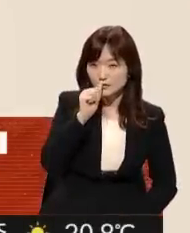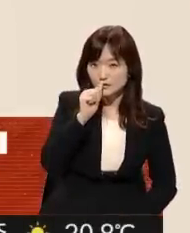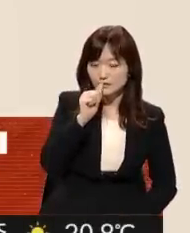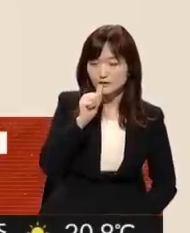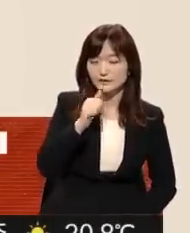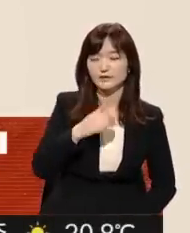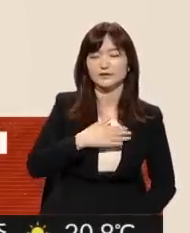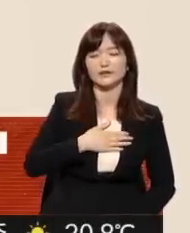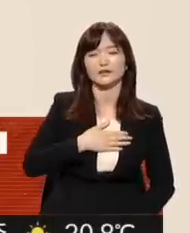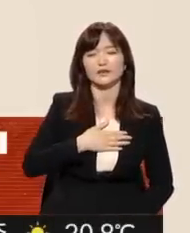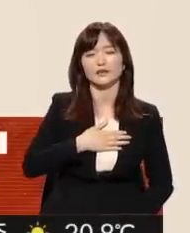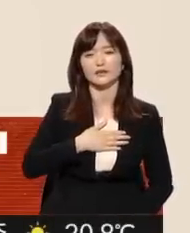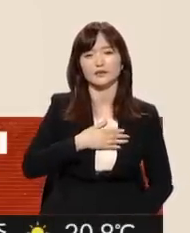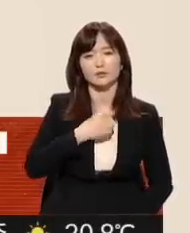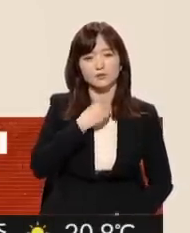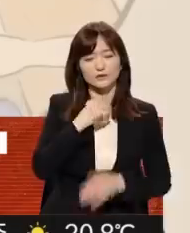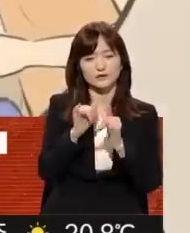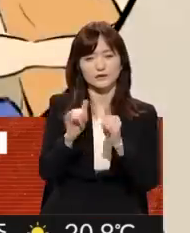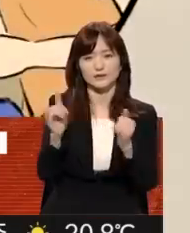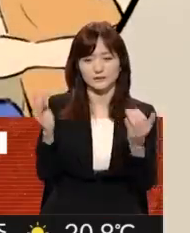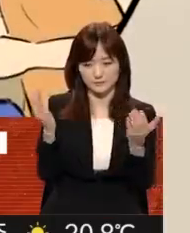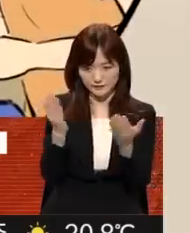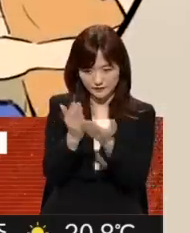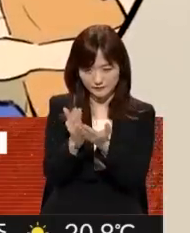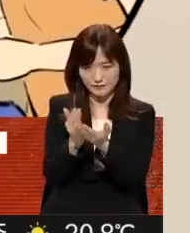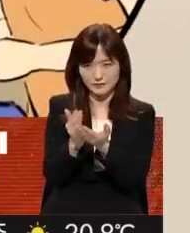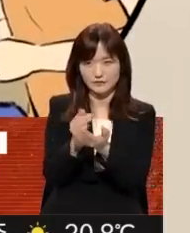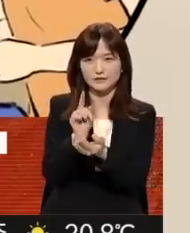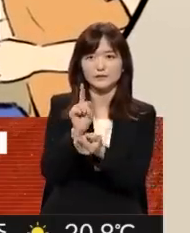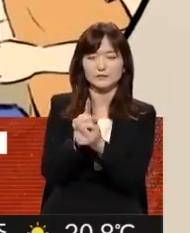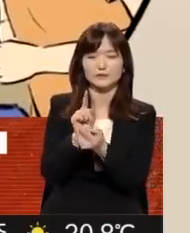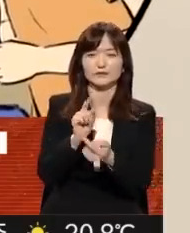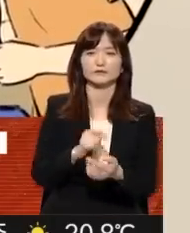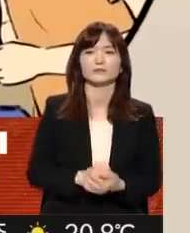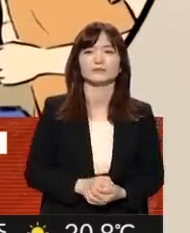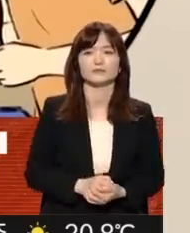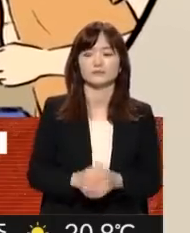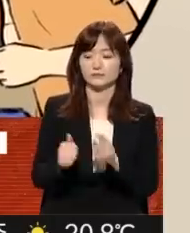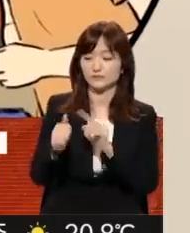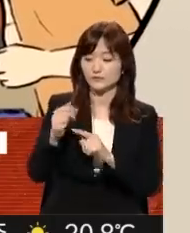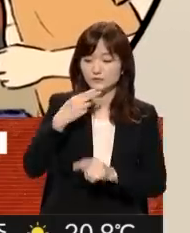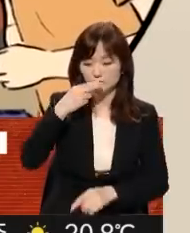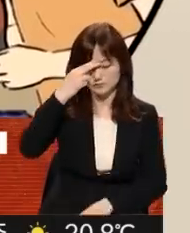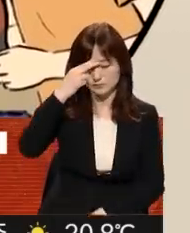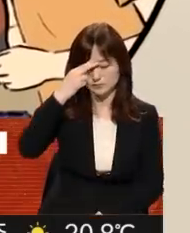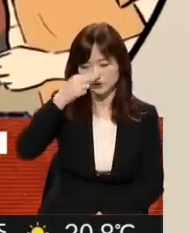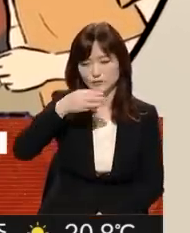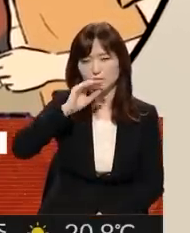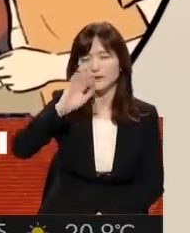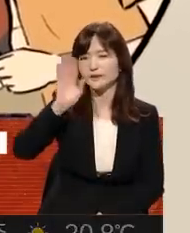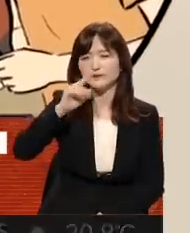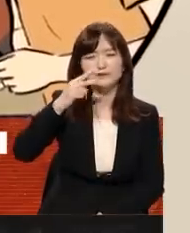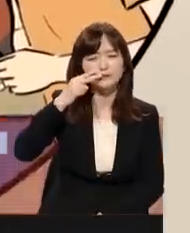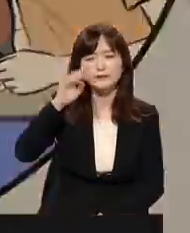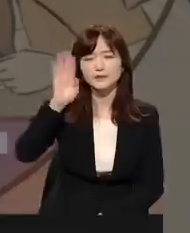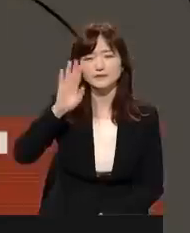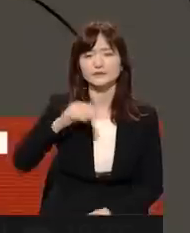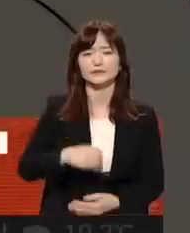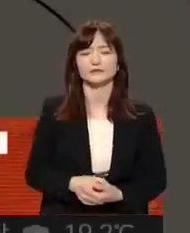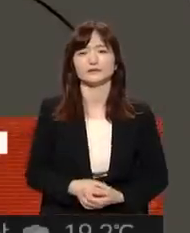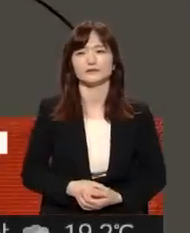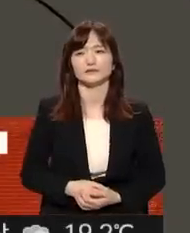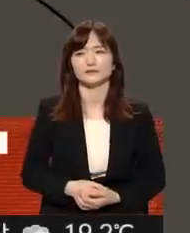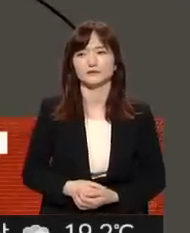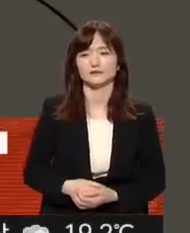만나게 됩니다. 당시 이 남성은요 본인이 술, 담배를 아예 한 번도 한 적도 없고 너무 싫어한다 이렇게 얘기를 했다고 하고요. 김 씨는